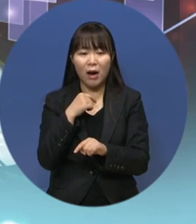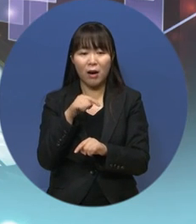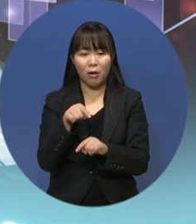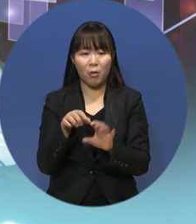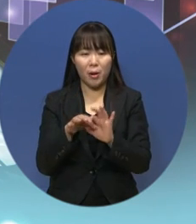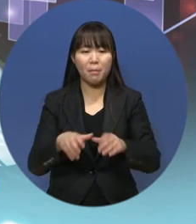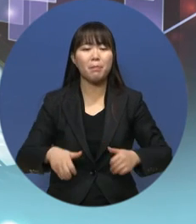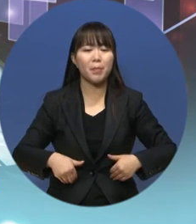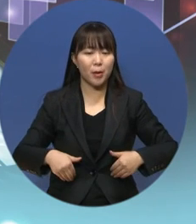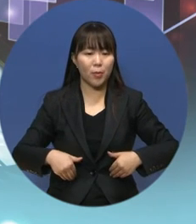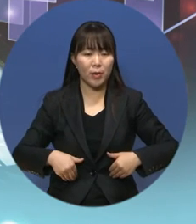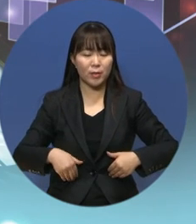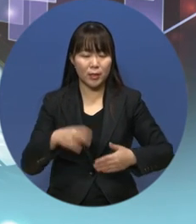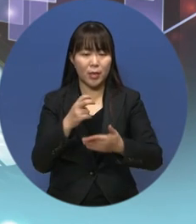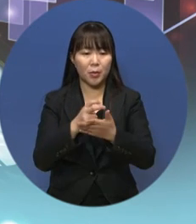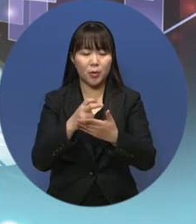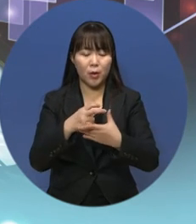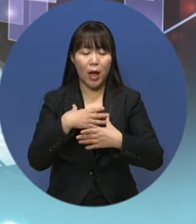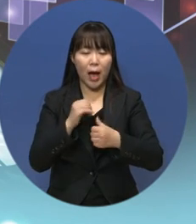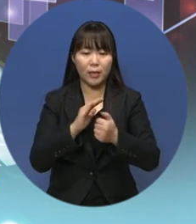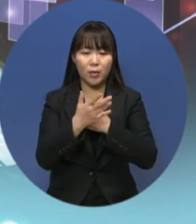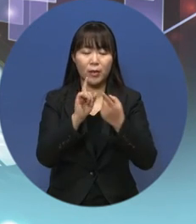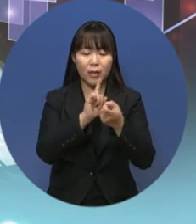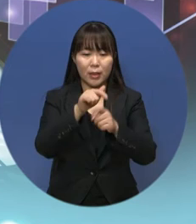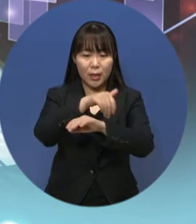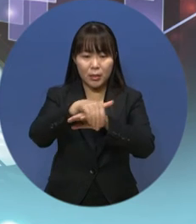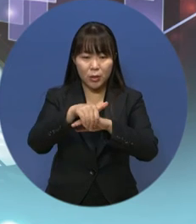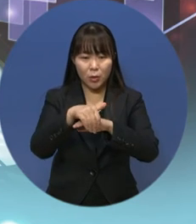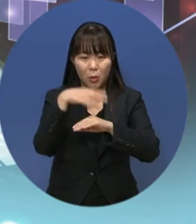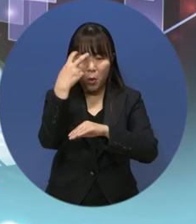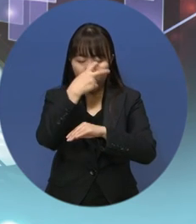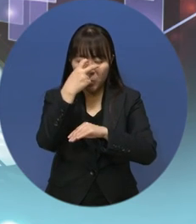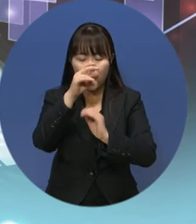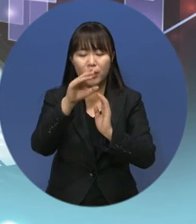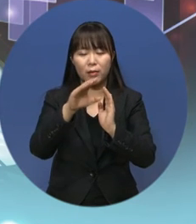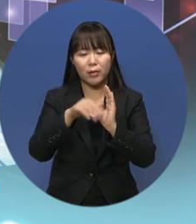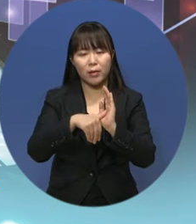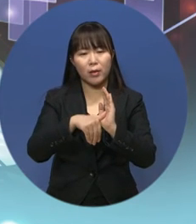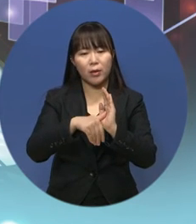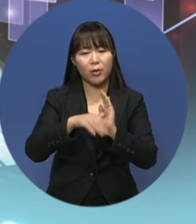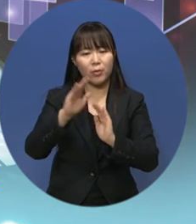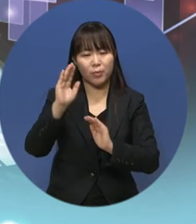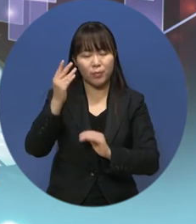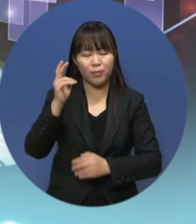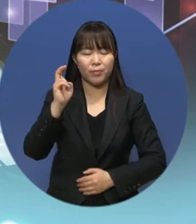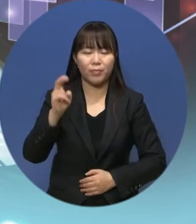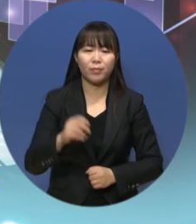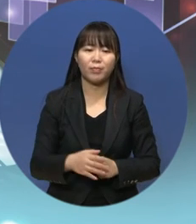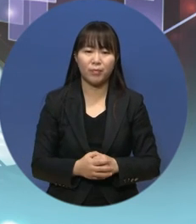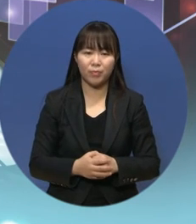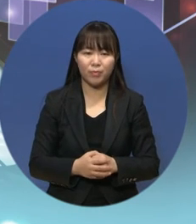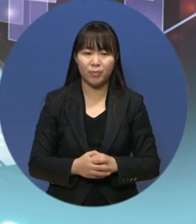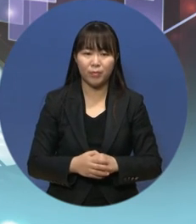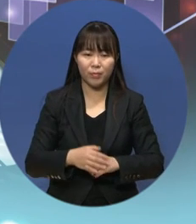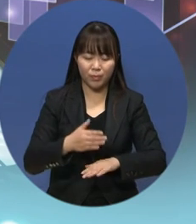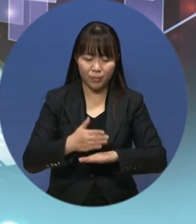필요한 제도적 안전대책을 금 토 할 시기가 온 것입니다